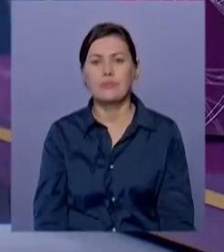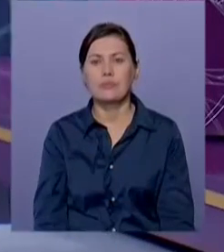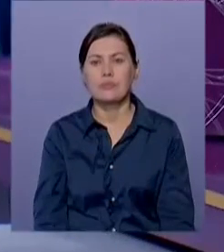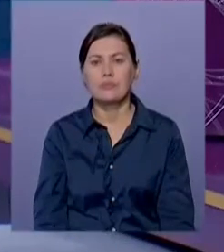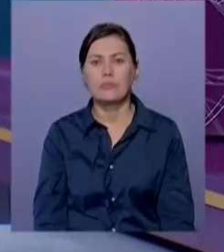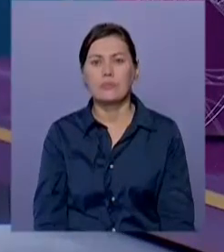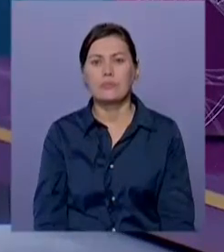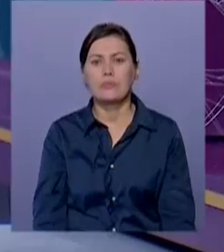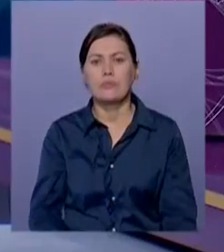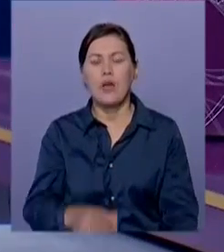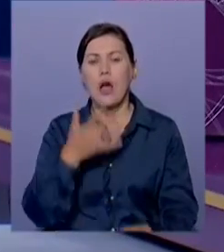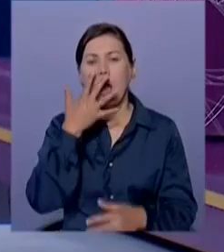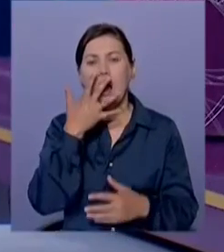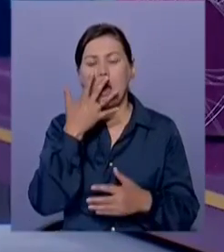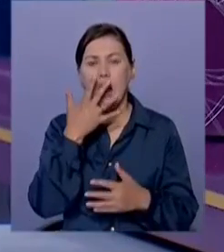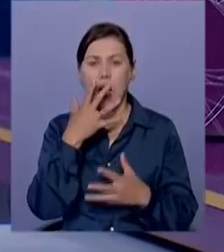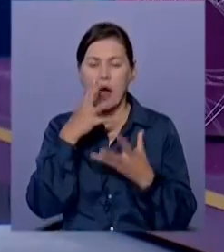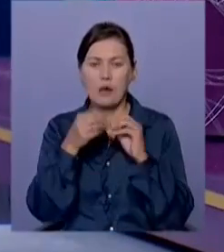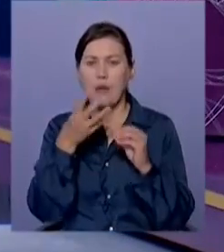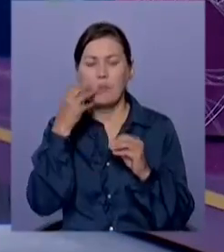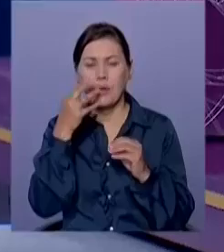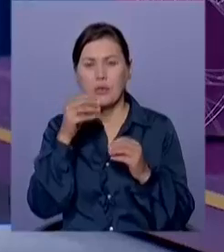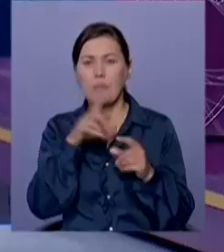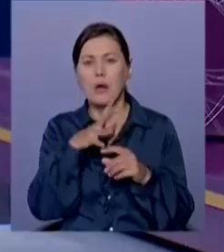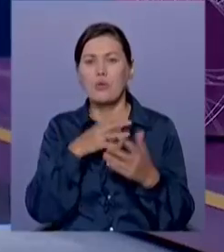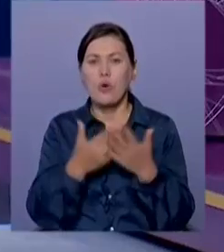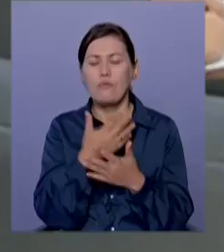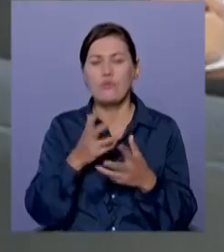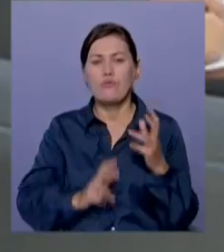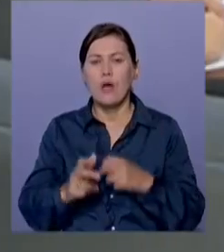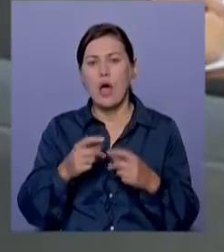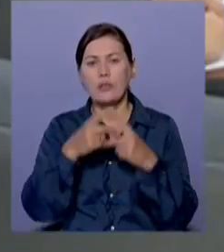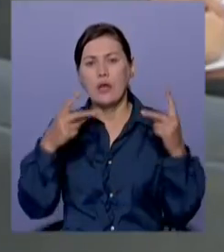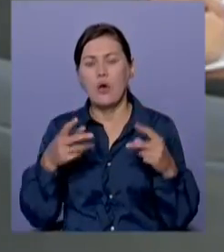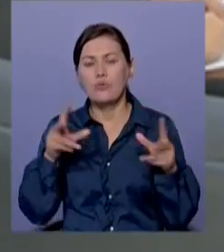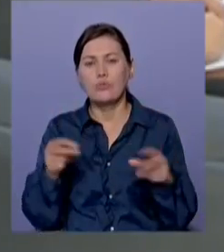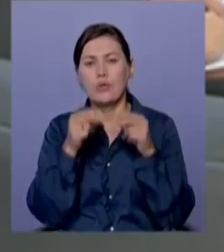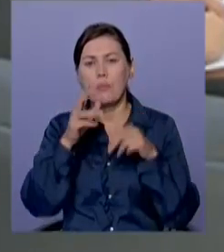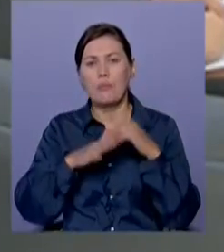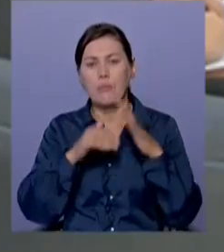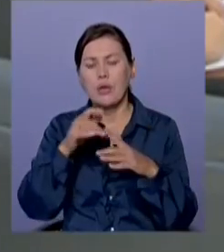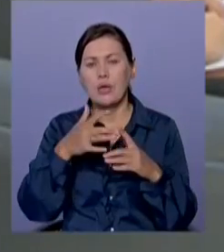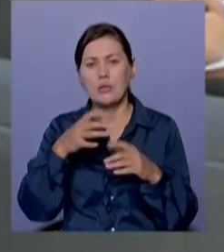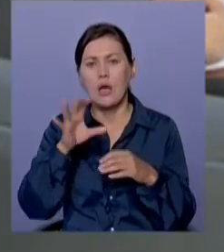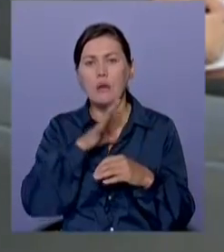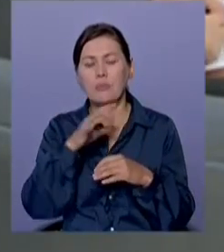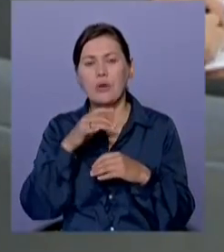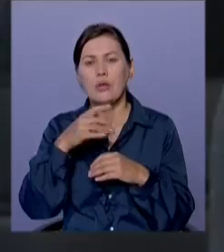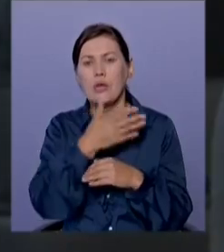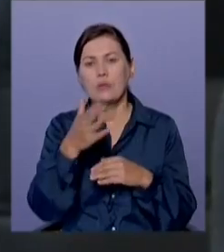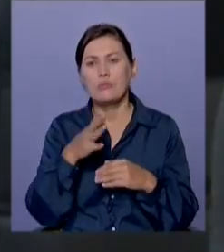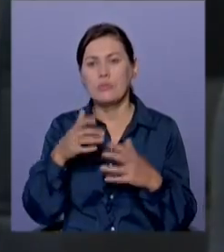А в алматинских университетах, возможно, появится новый предмет. По аналогии с успешной практикой на Западе, нашим